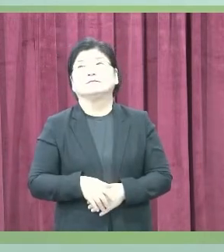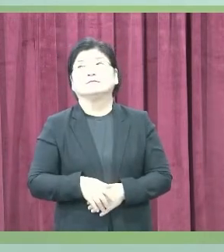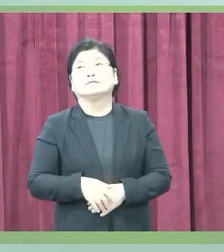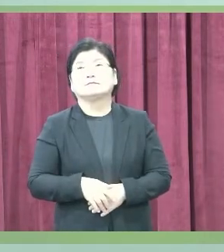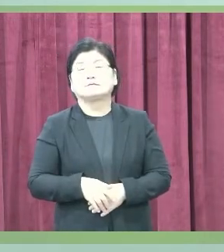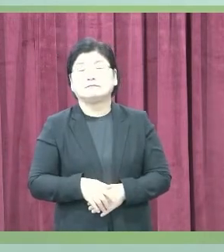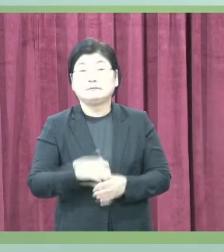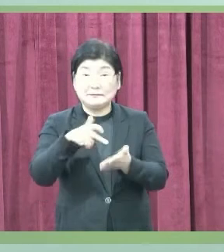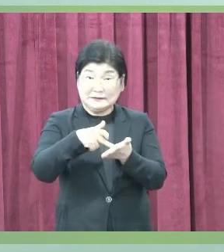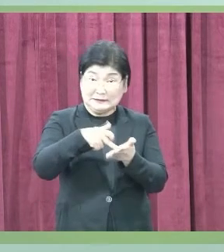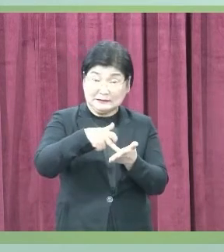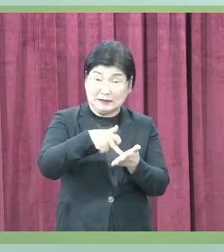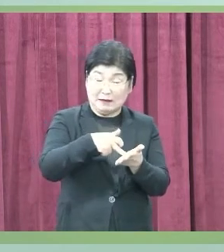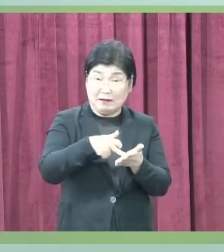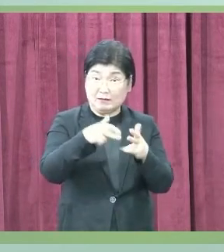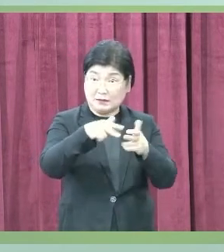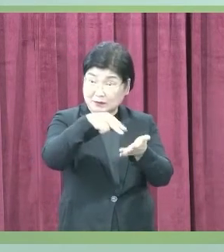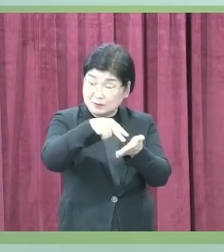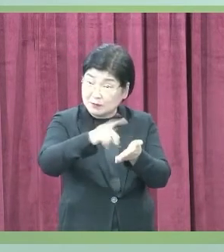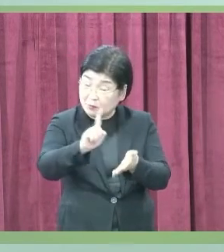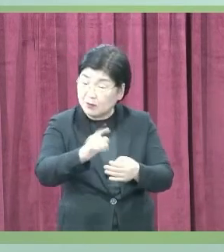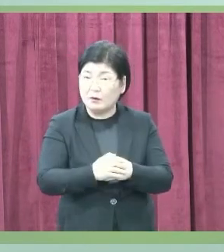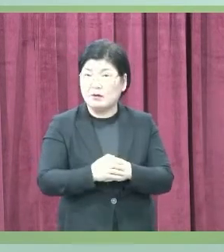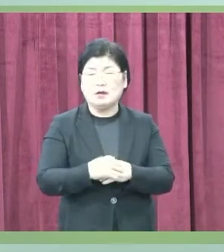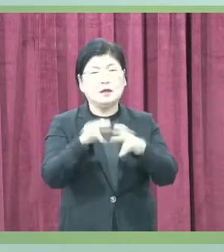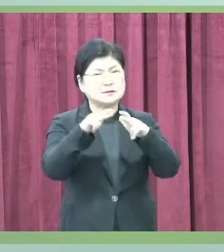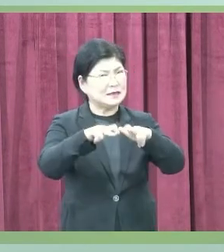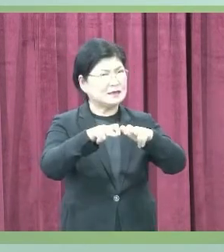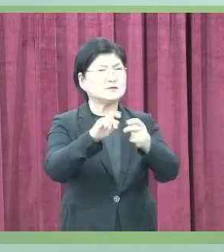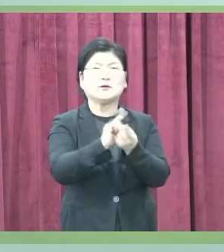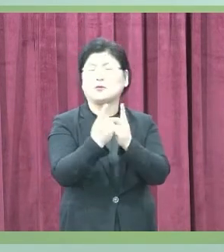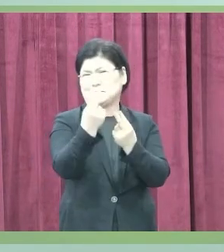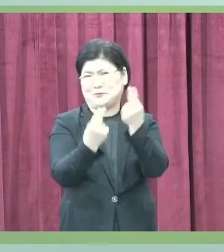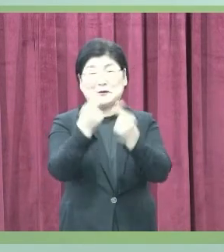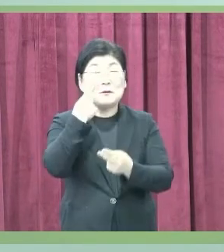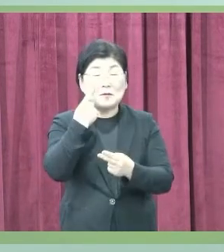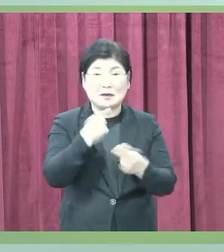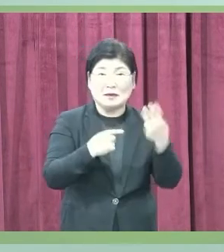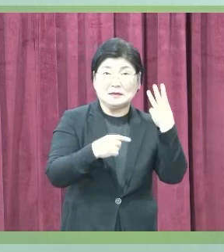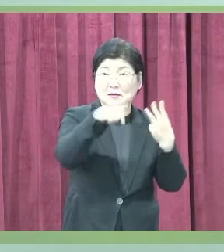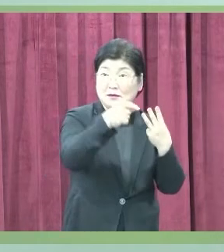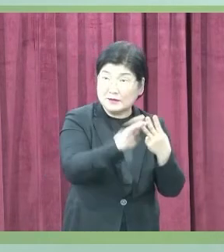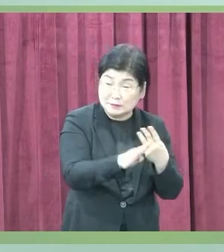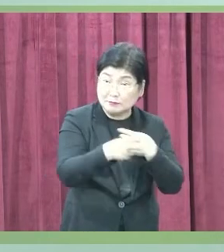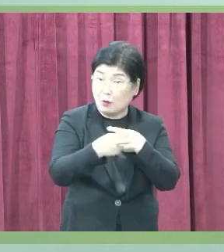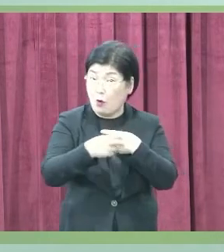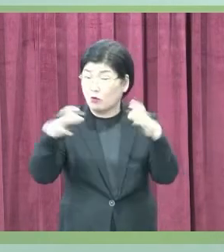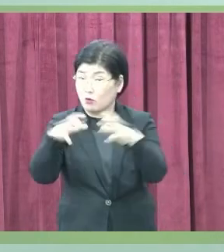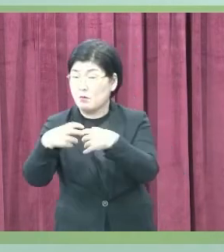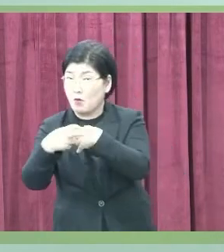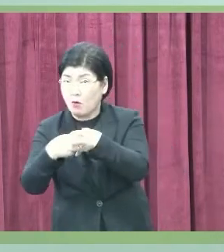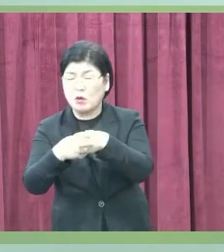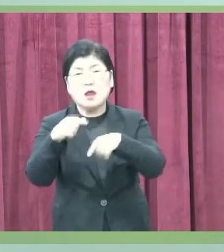그럼 지체장애인은 어떨까? 그러니까 요거를 한번 이 장애인을 비교해 보세요. 장애인이 상급병원, 종합병원,